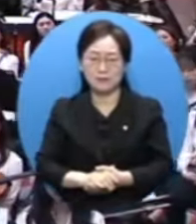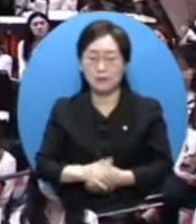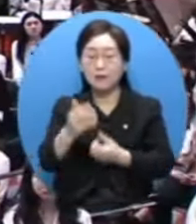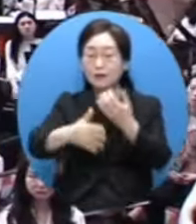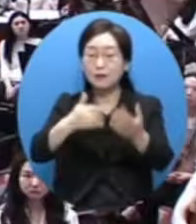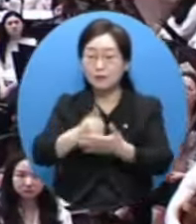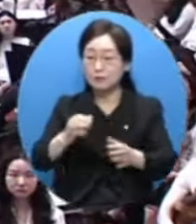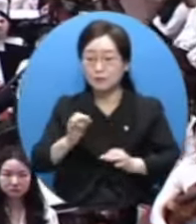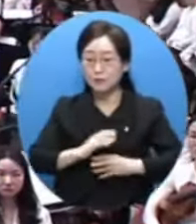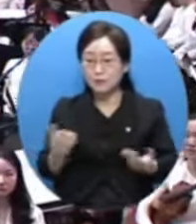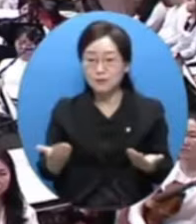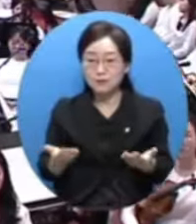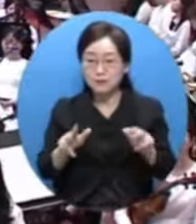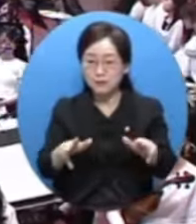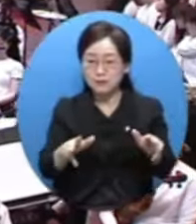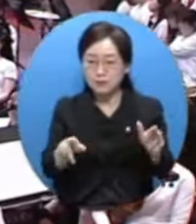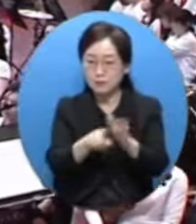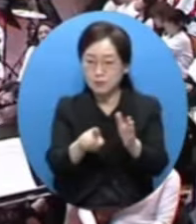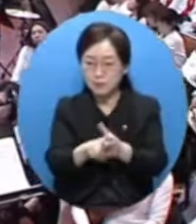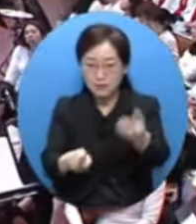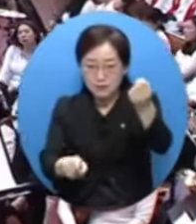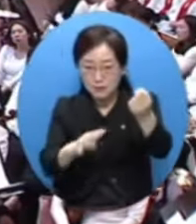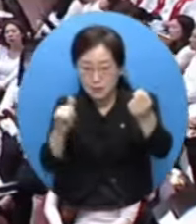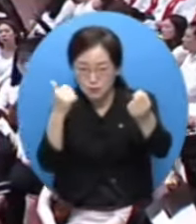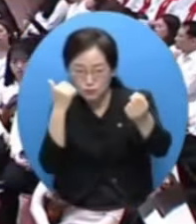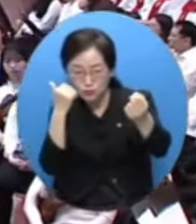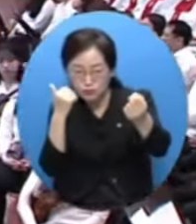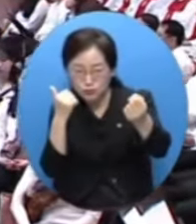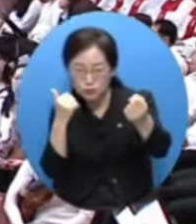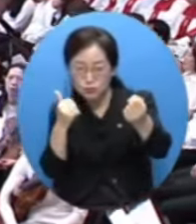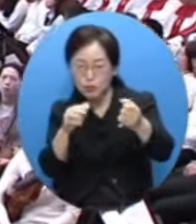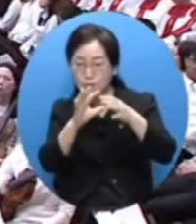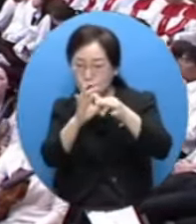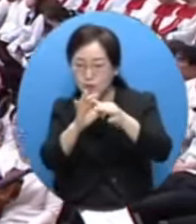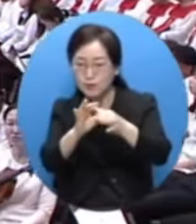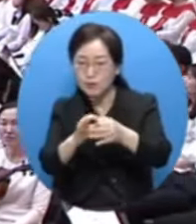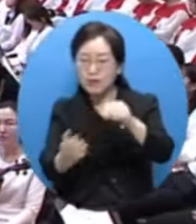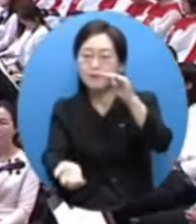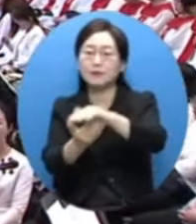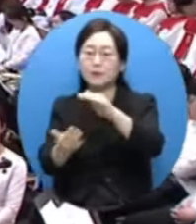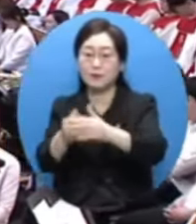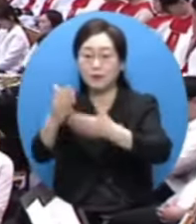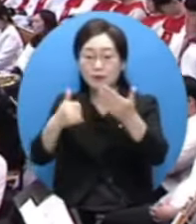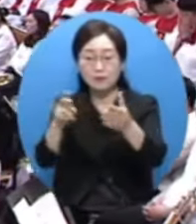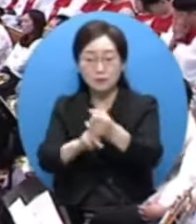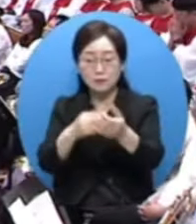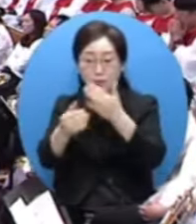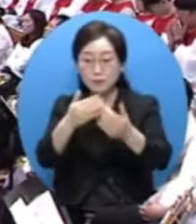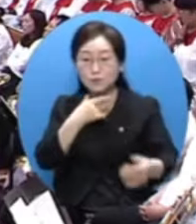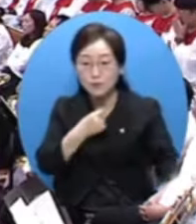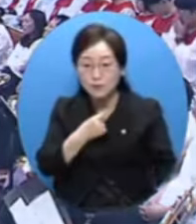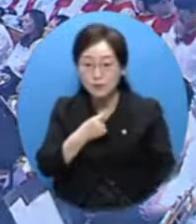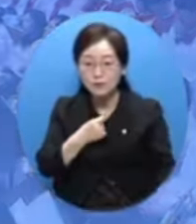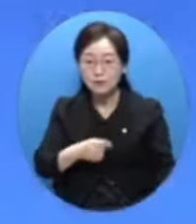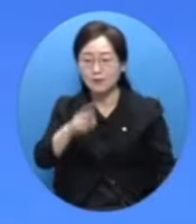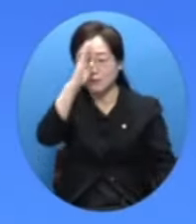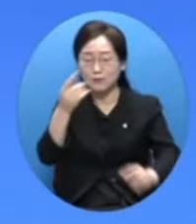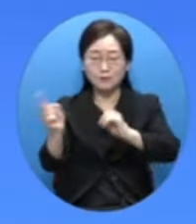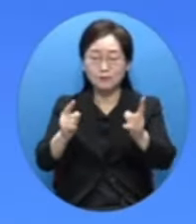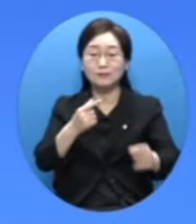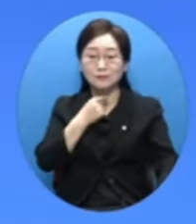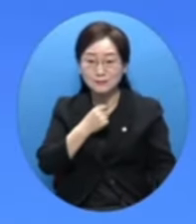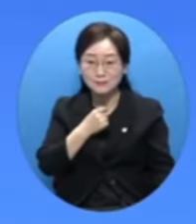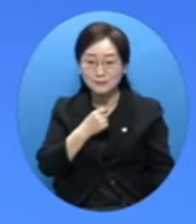하나님의 놀라운 역사는 지금도 믿음의 사람 쪽에서 이루어지고 있는 것입니다. 하나님의 기적을 체험하기를 원하십니까? 병고침 받기를